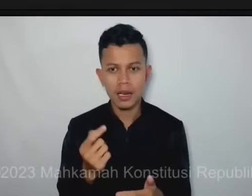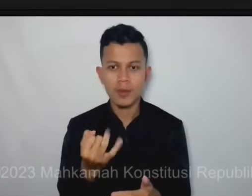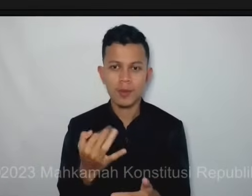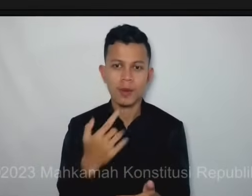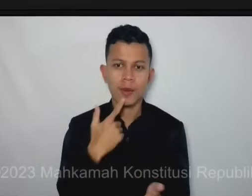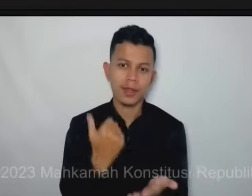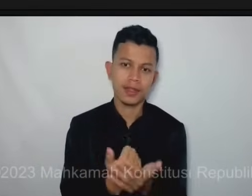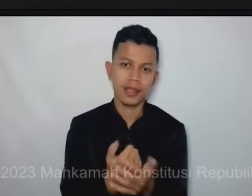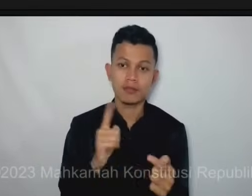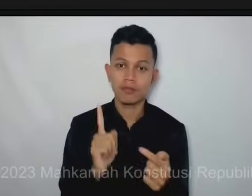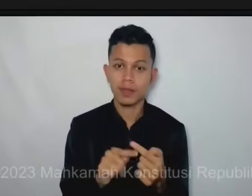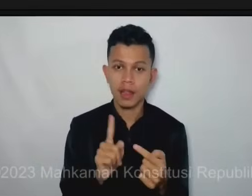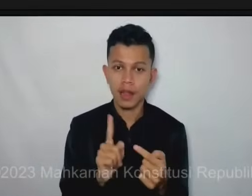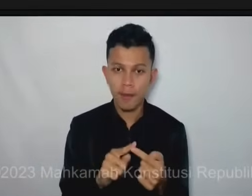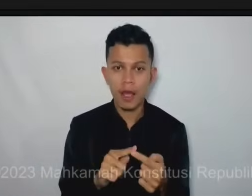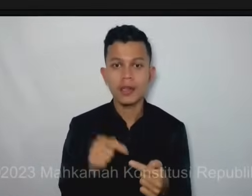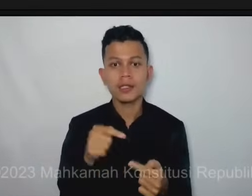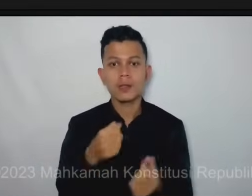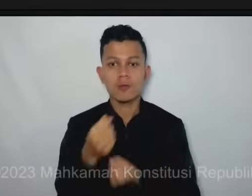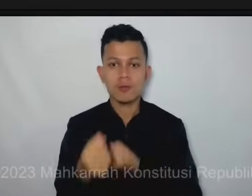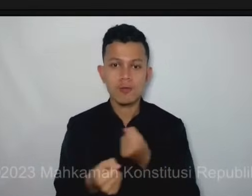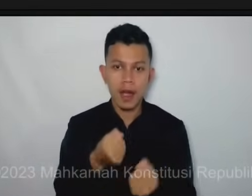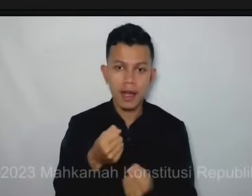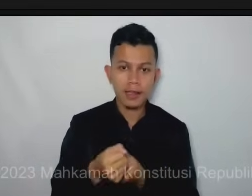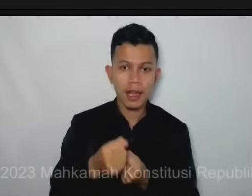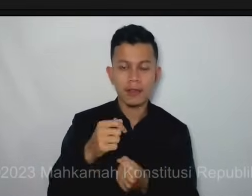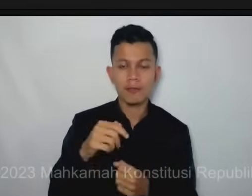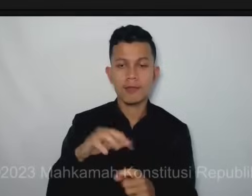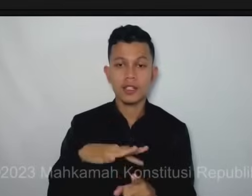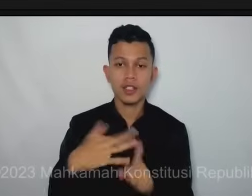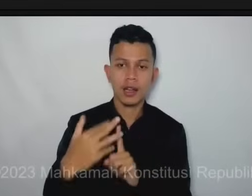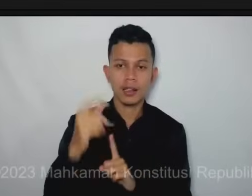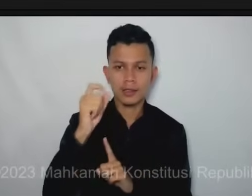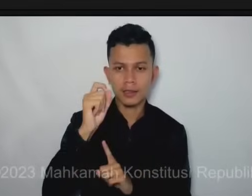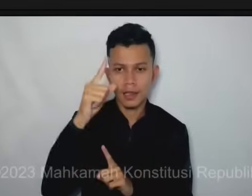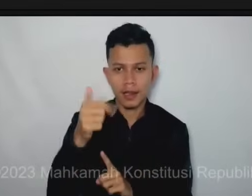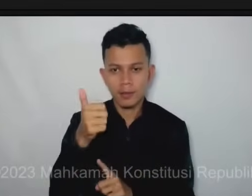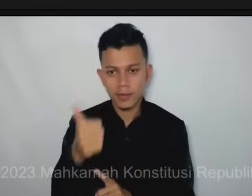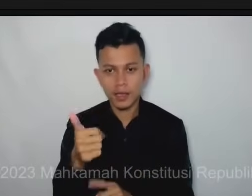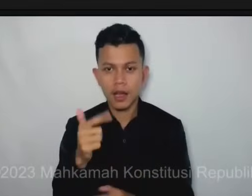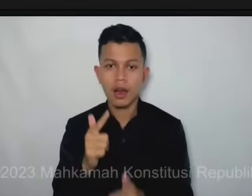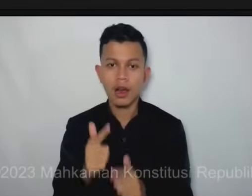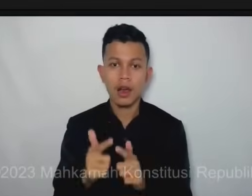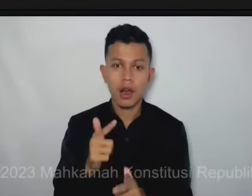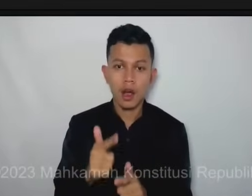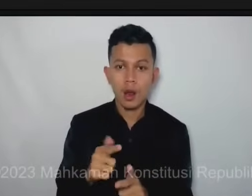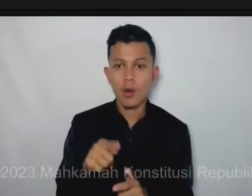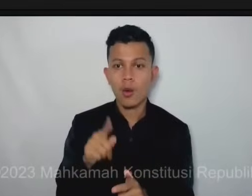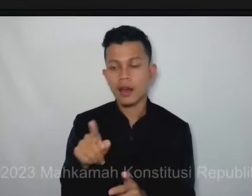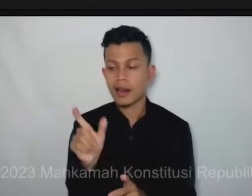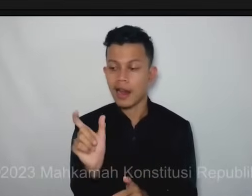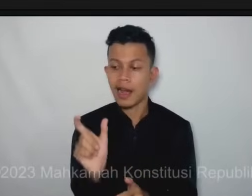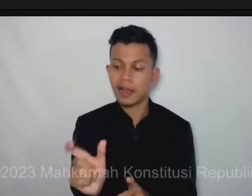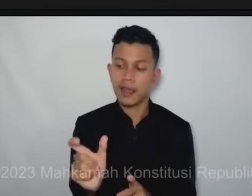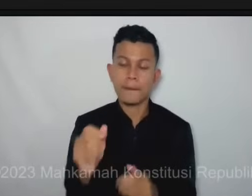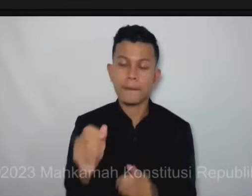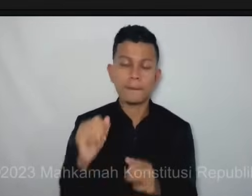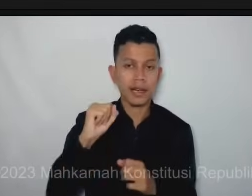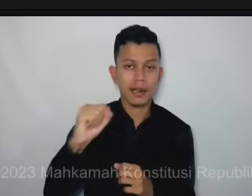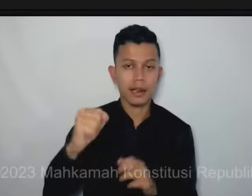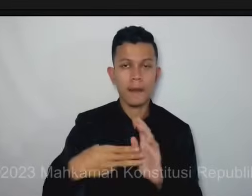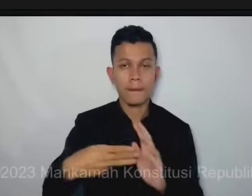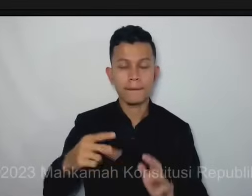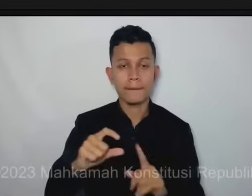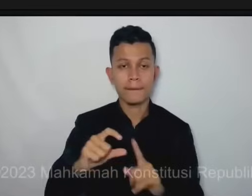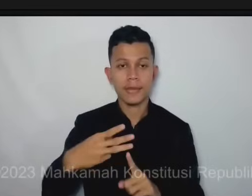pertama sebagai upaya untuk mewujudkan kesadaran publik public awareness bahwa kata merdeka dalam